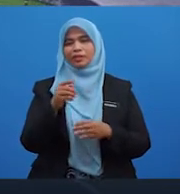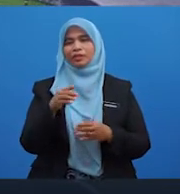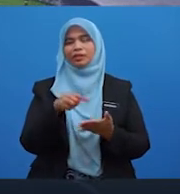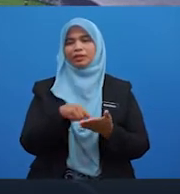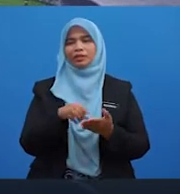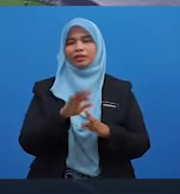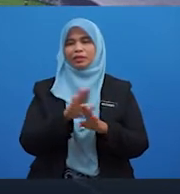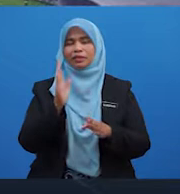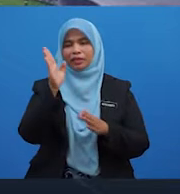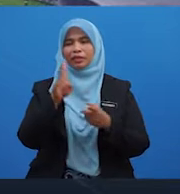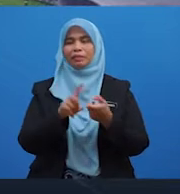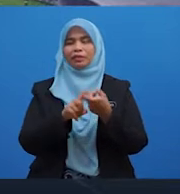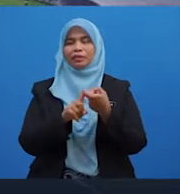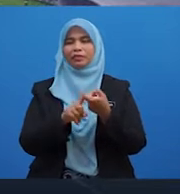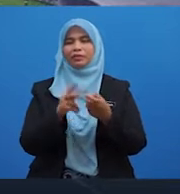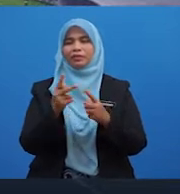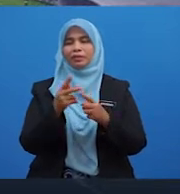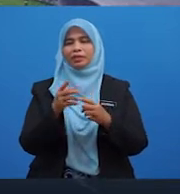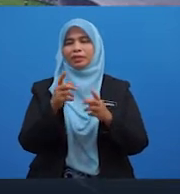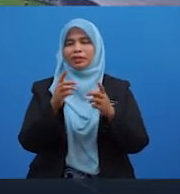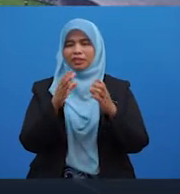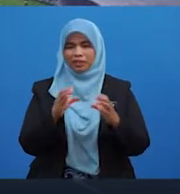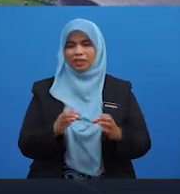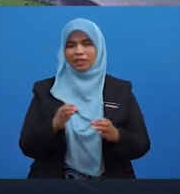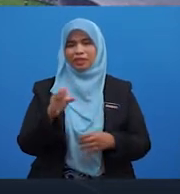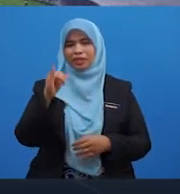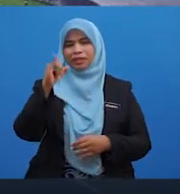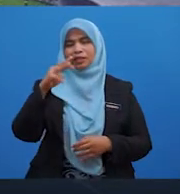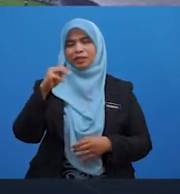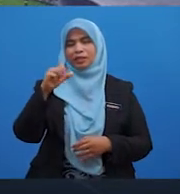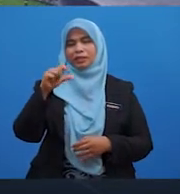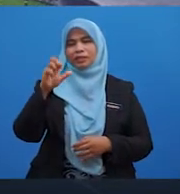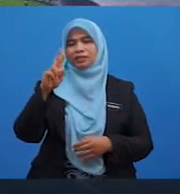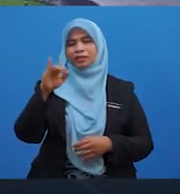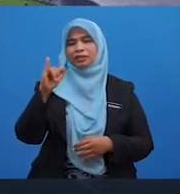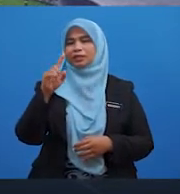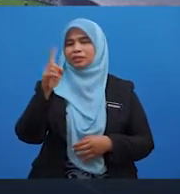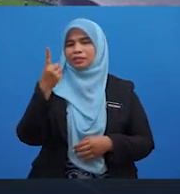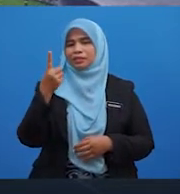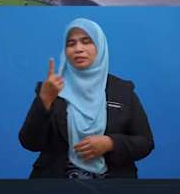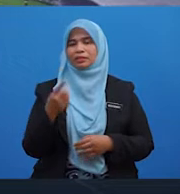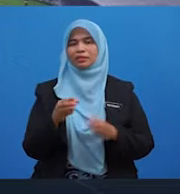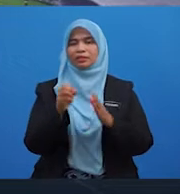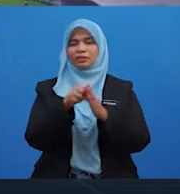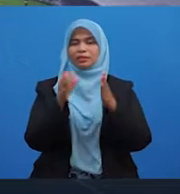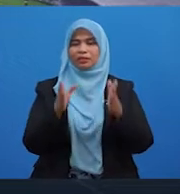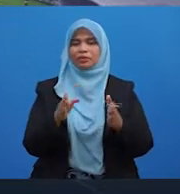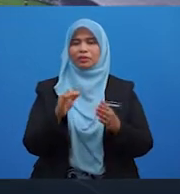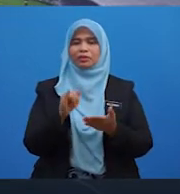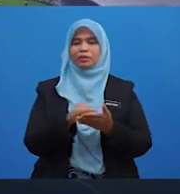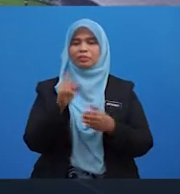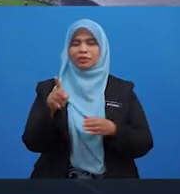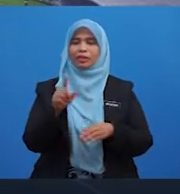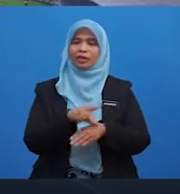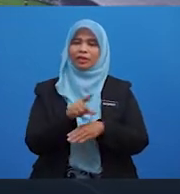peningkatan prestasi tidak hanya bergantung kepada teknik imagery semata-mata, tetapi seseorang atlet itu perlu menjalani latihan fizikal dan